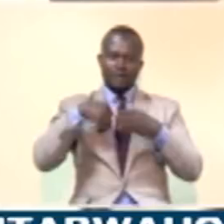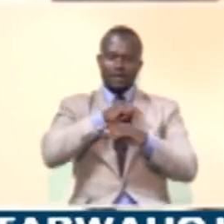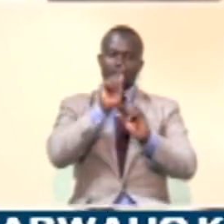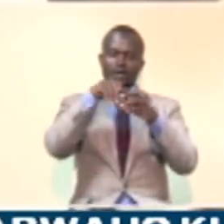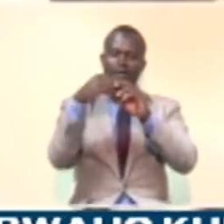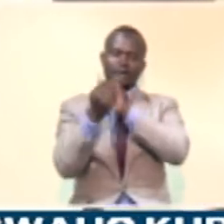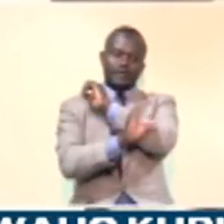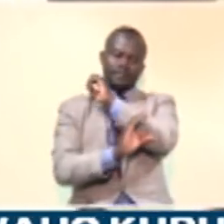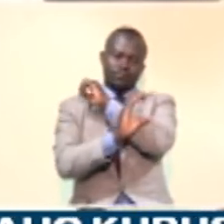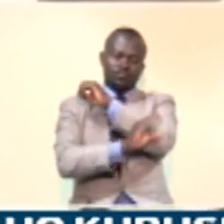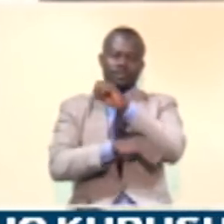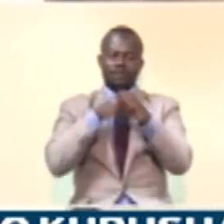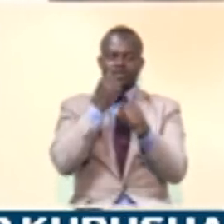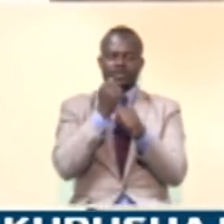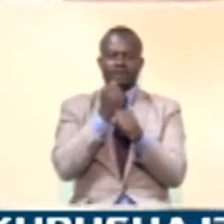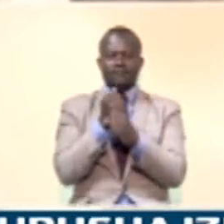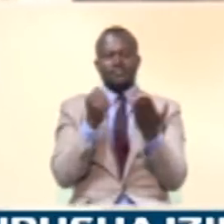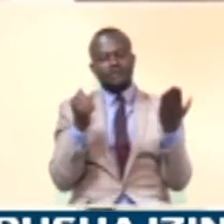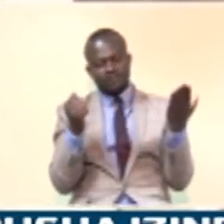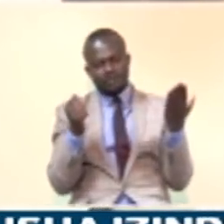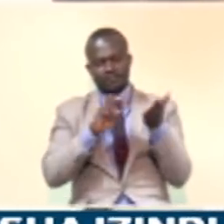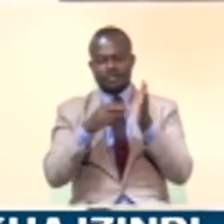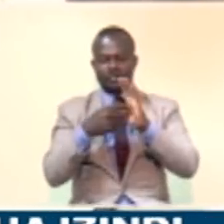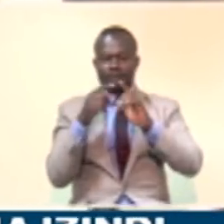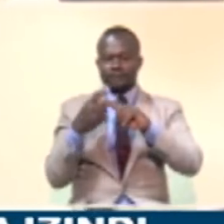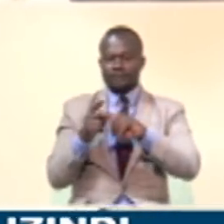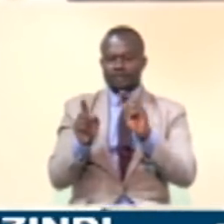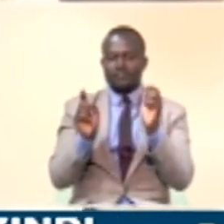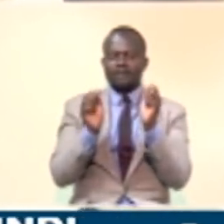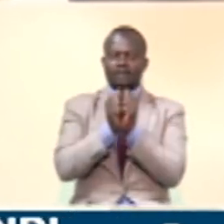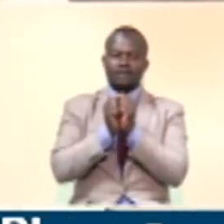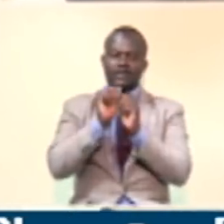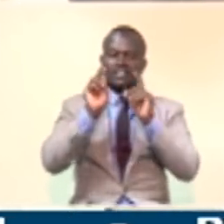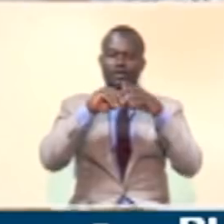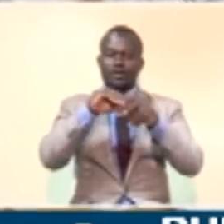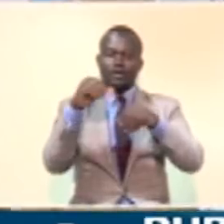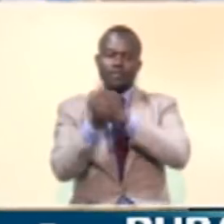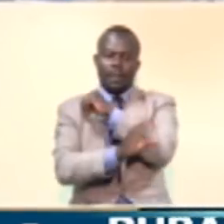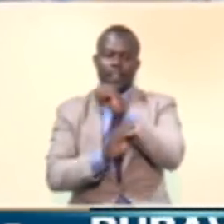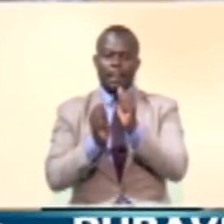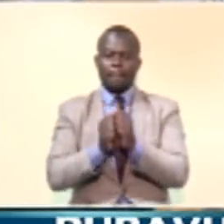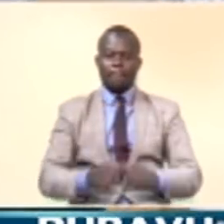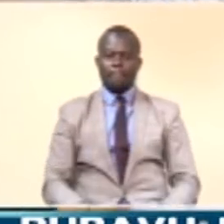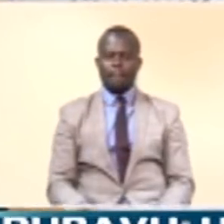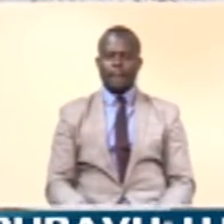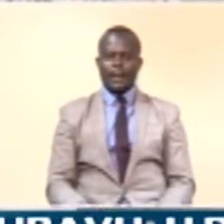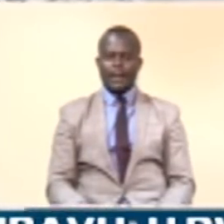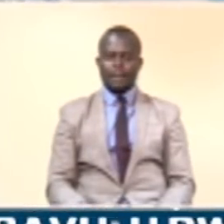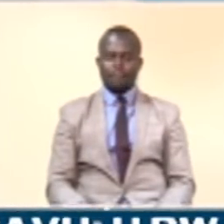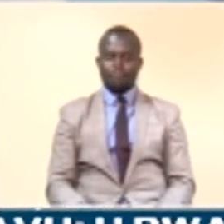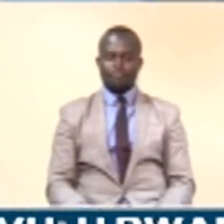bihugu nkakora imishinga itandukanye n'abanyamahanga.